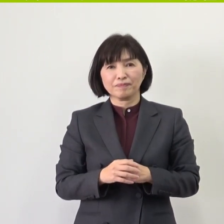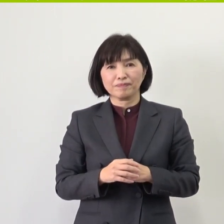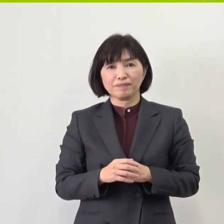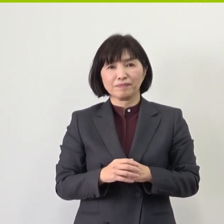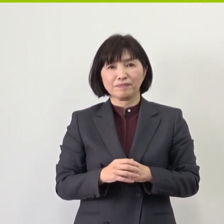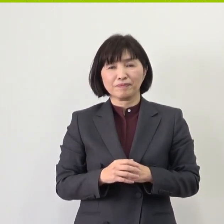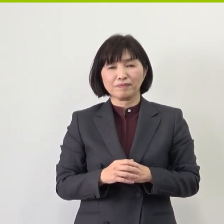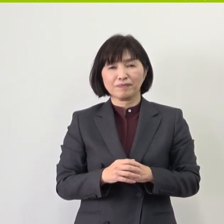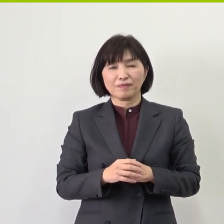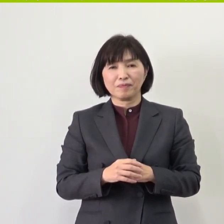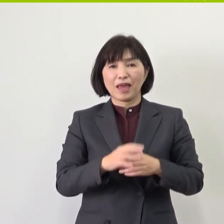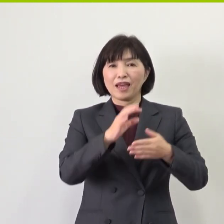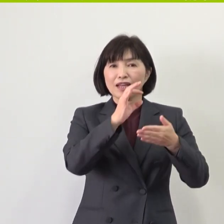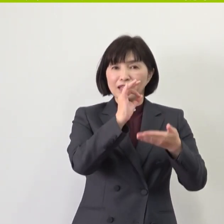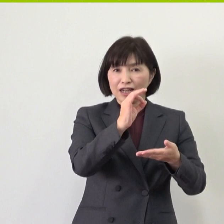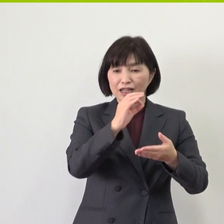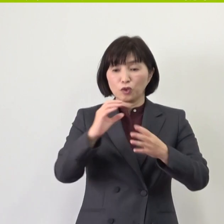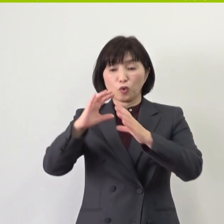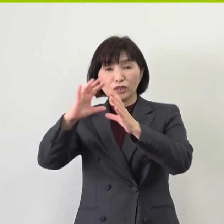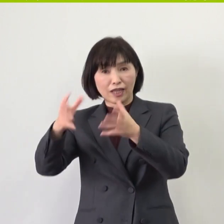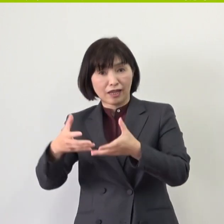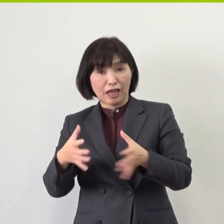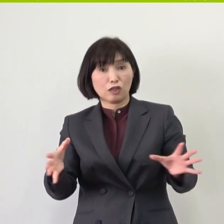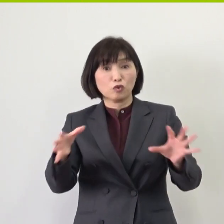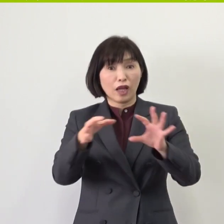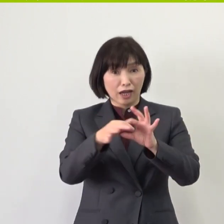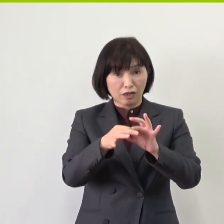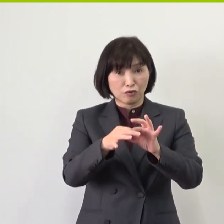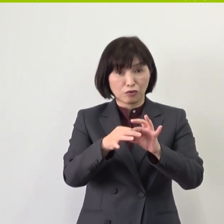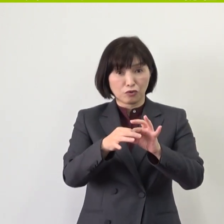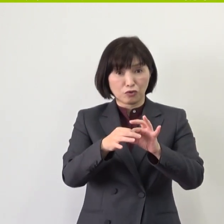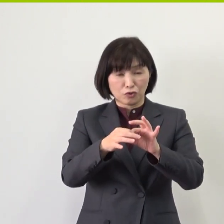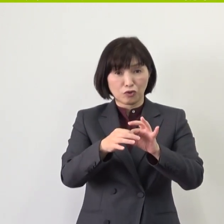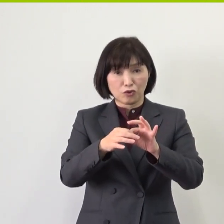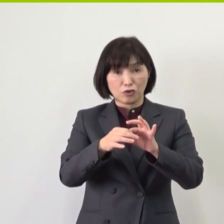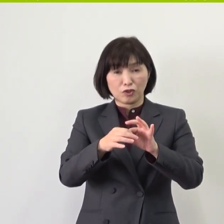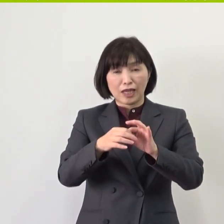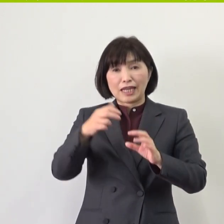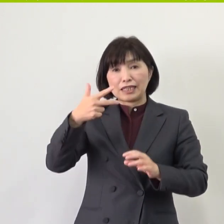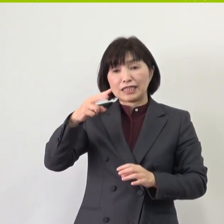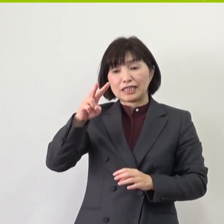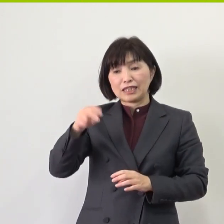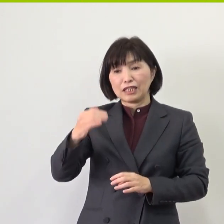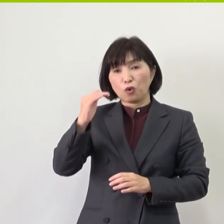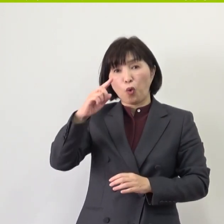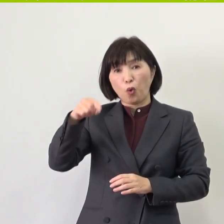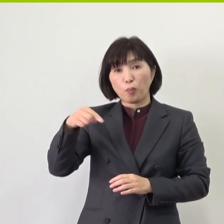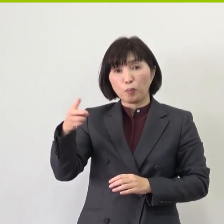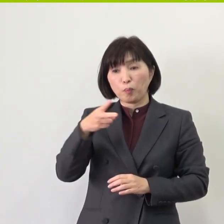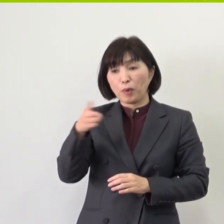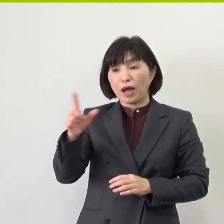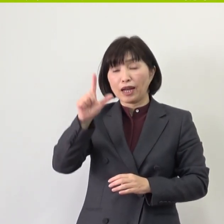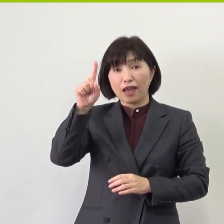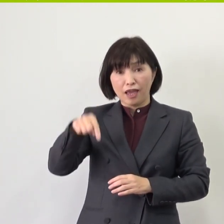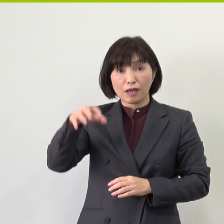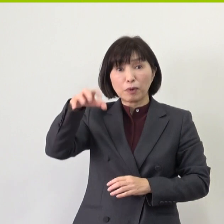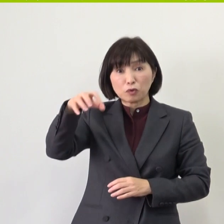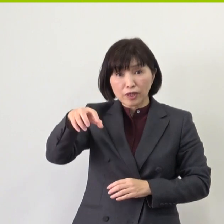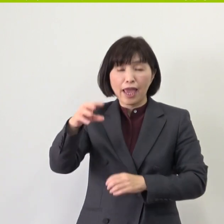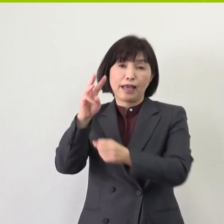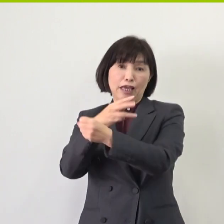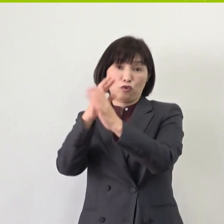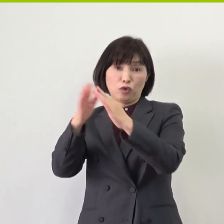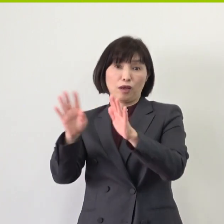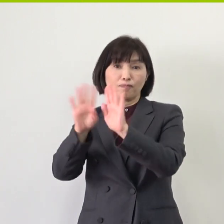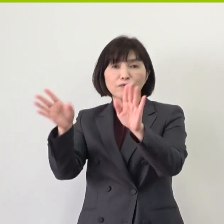やっぱり奈良とこう世界がつながっていく。シリコンバレーなどでも、いろんな研修等もあるようなので